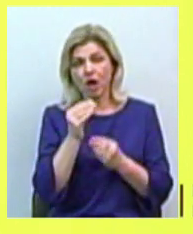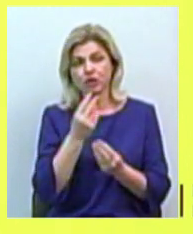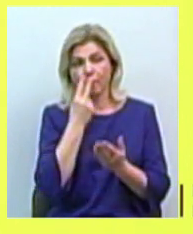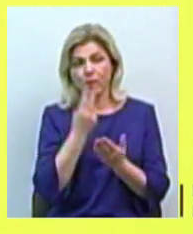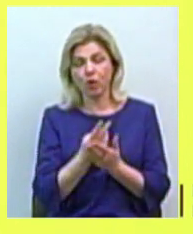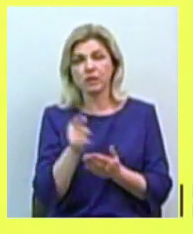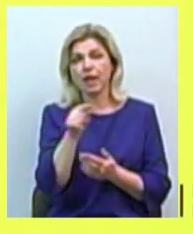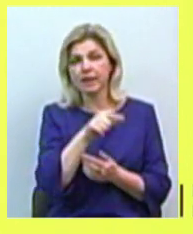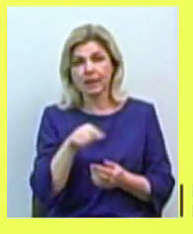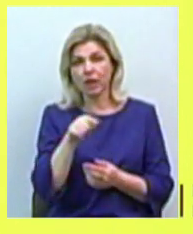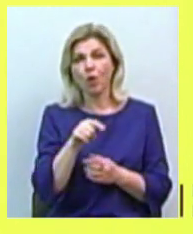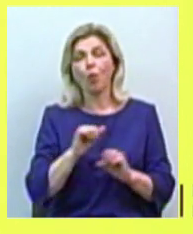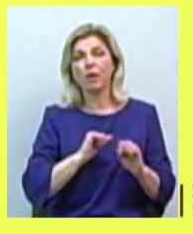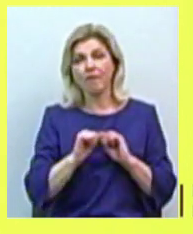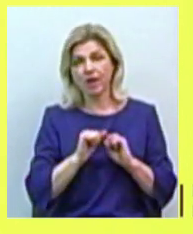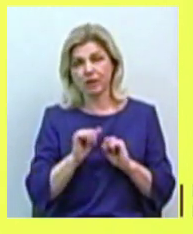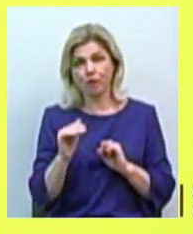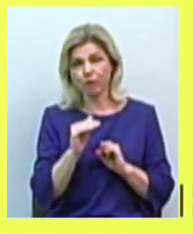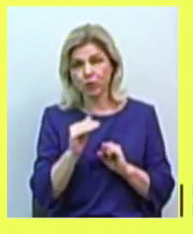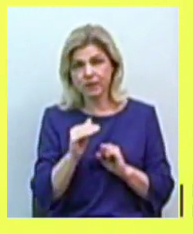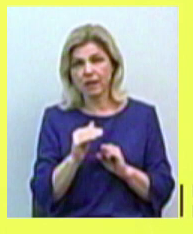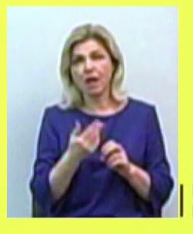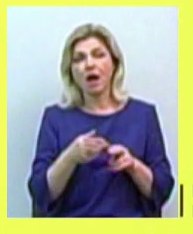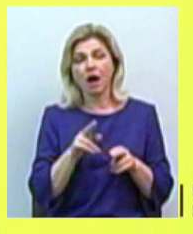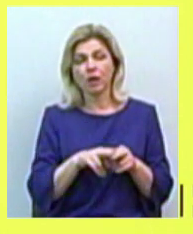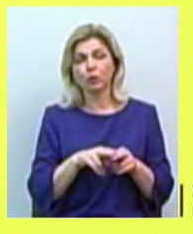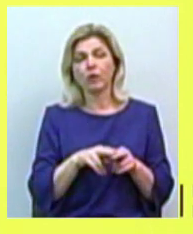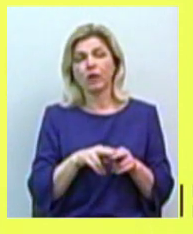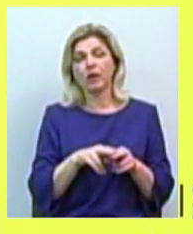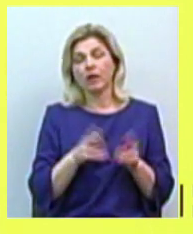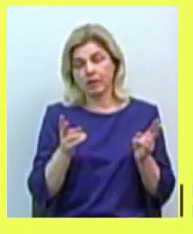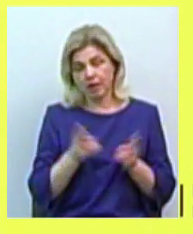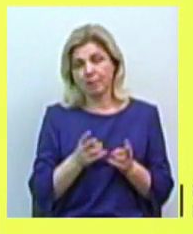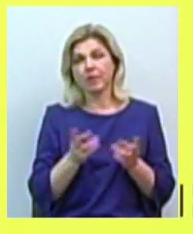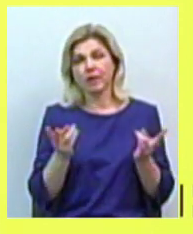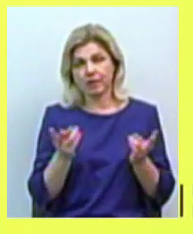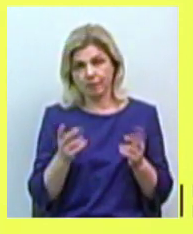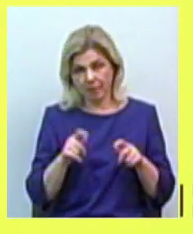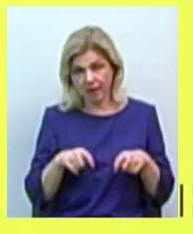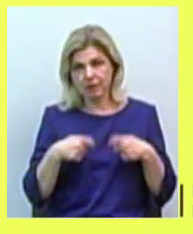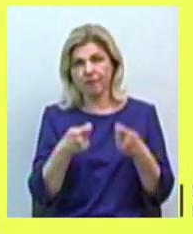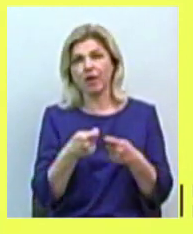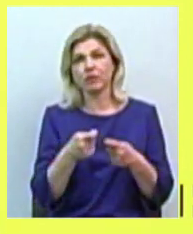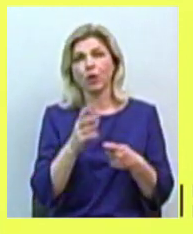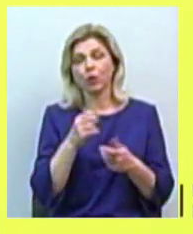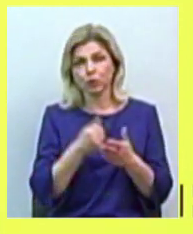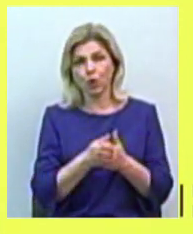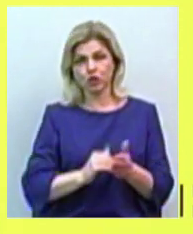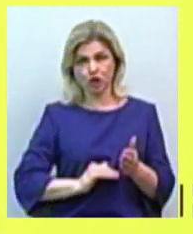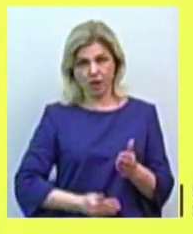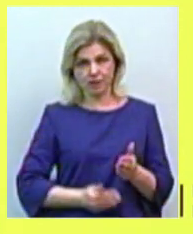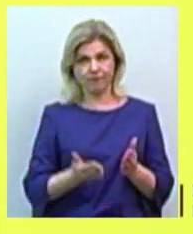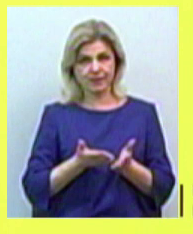ті управлінські функції, які там не завжди притаманні державі, треба, звісно, що це передавати до приватного сектору. Власне,